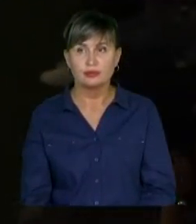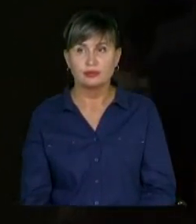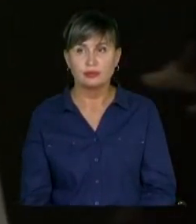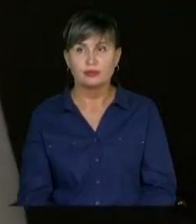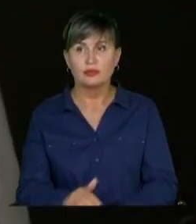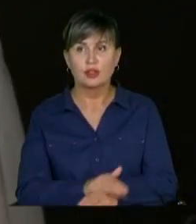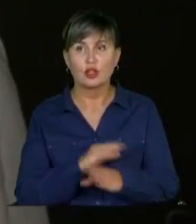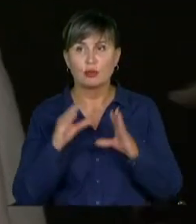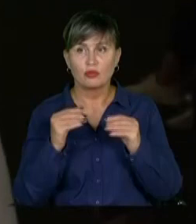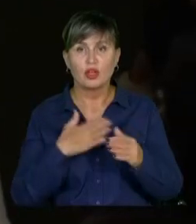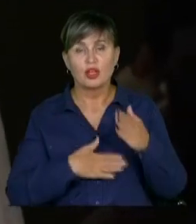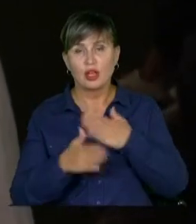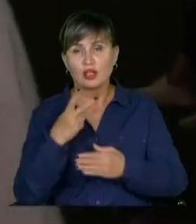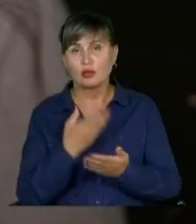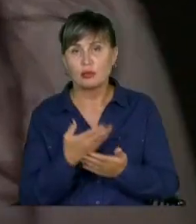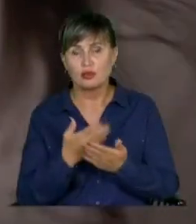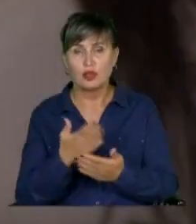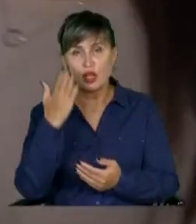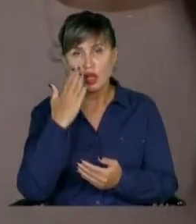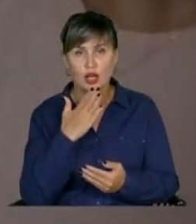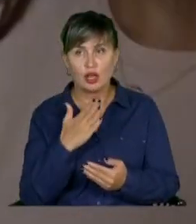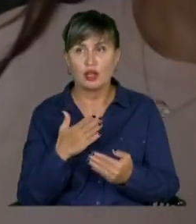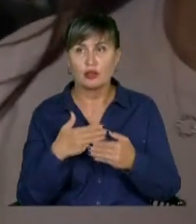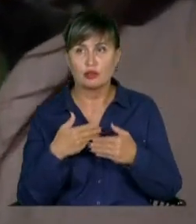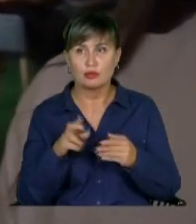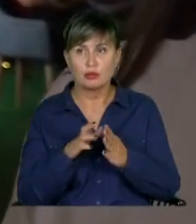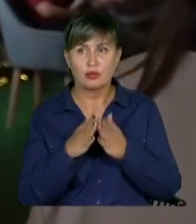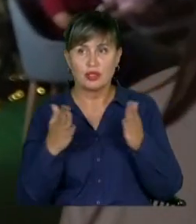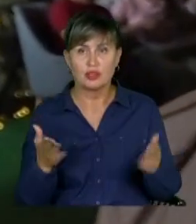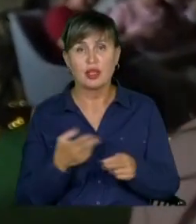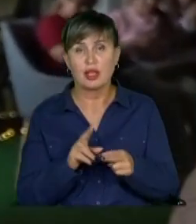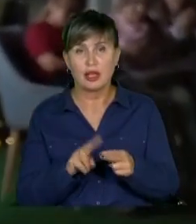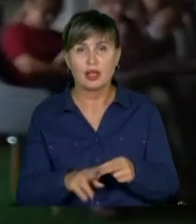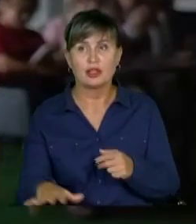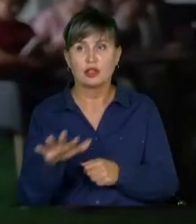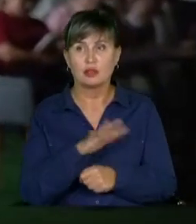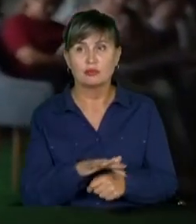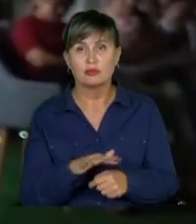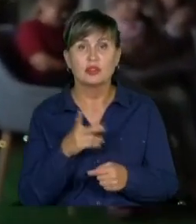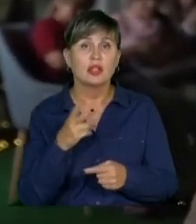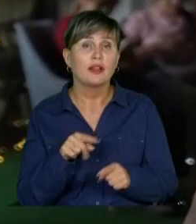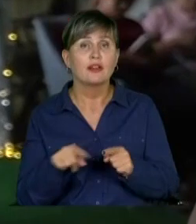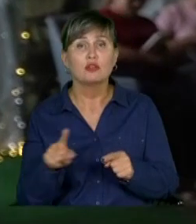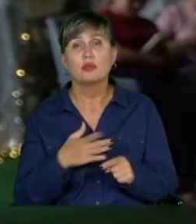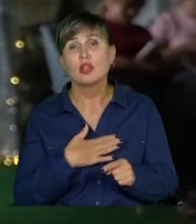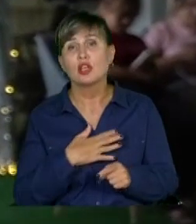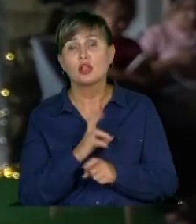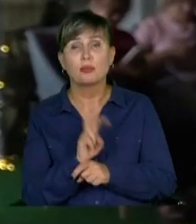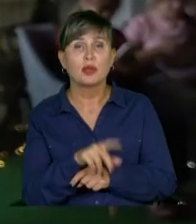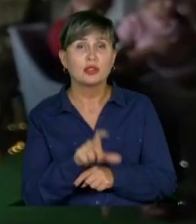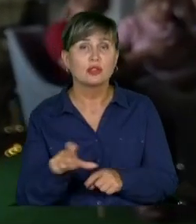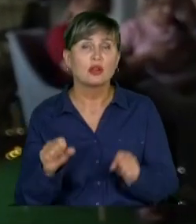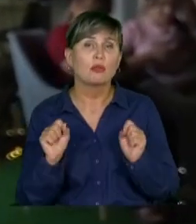Добрый вечер. Рада представить вам нашу летнюю террасу при библиотеке. Это пространство предназначено для того, чтобы наши посетители